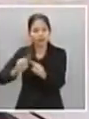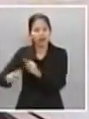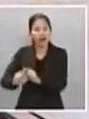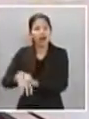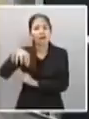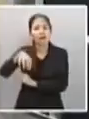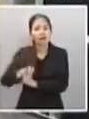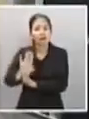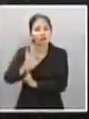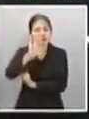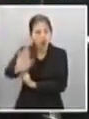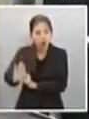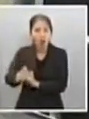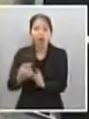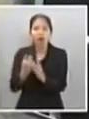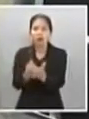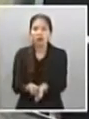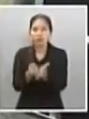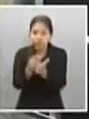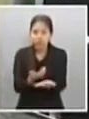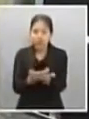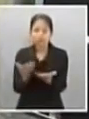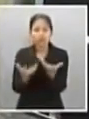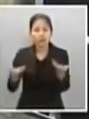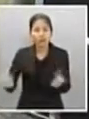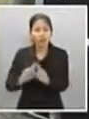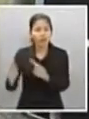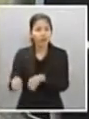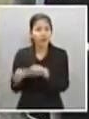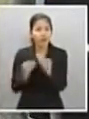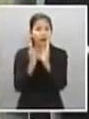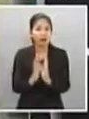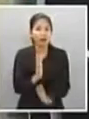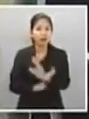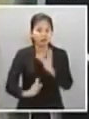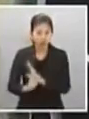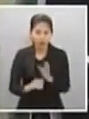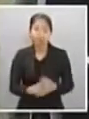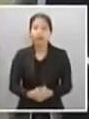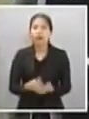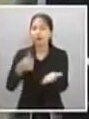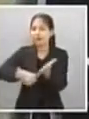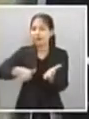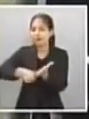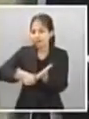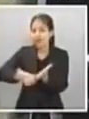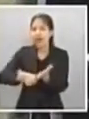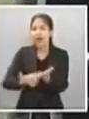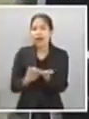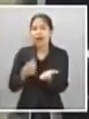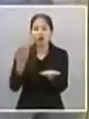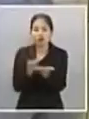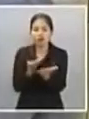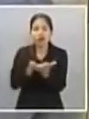กต่างๆสำหรับผู้พิการและสามารถนำค่าใช้จ่ายในส่วนนี้ไปหักลดหย่อนภาษีได้ถึง3เท่าให้กับบริษัทเอกชนที่จ้างคนพิการ